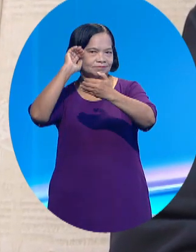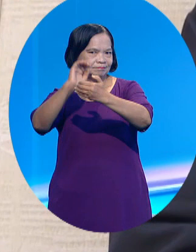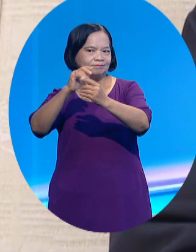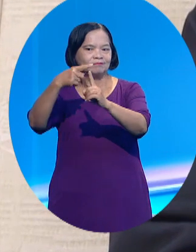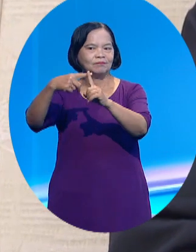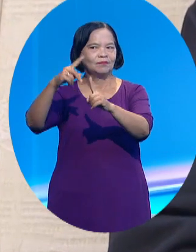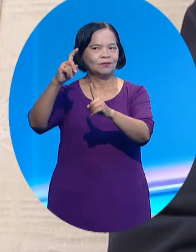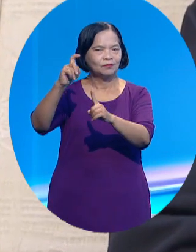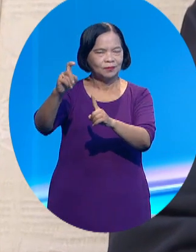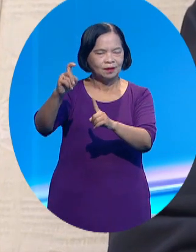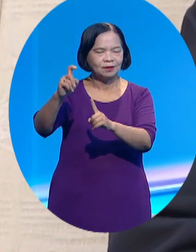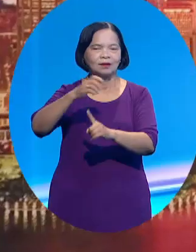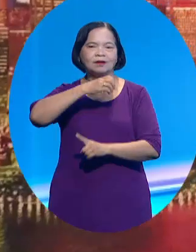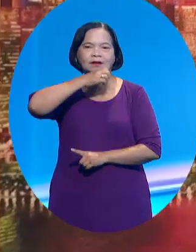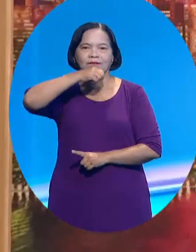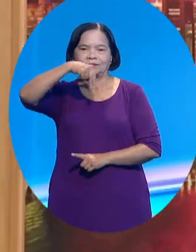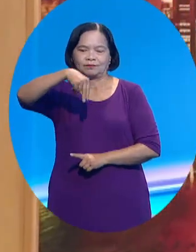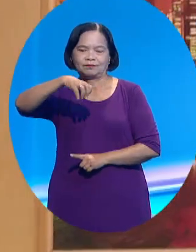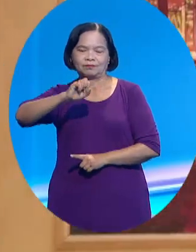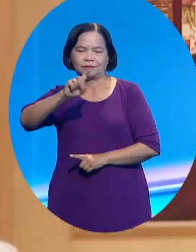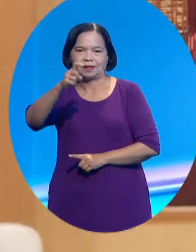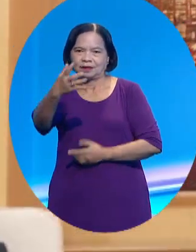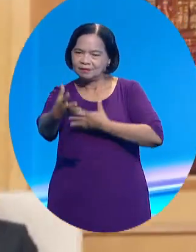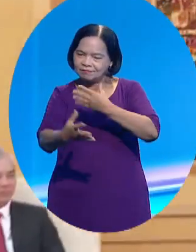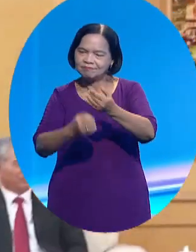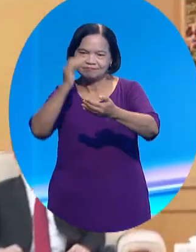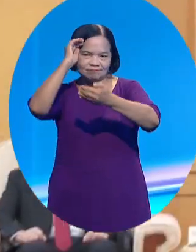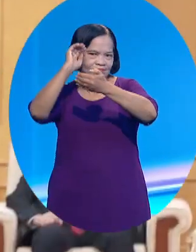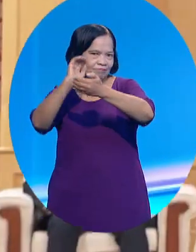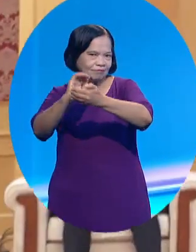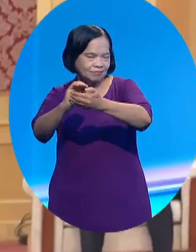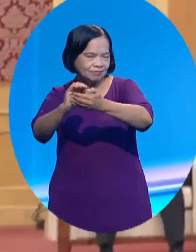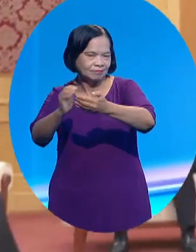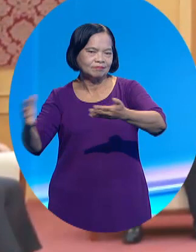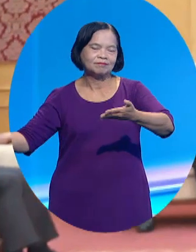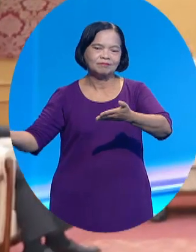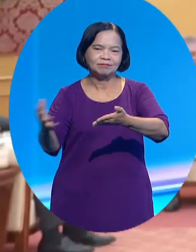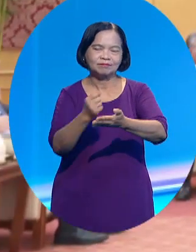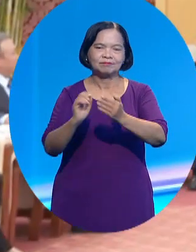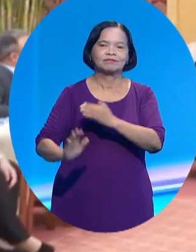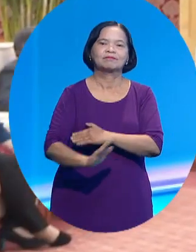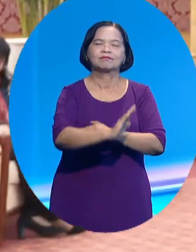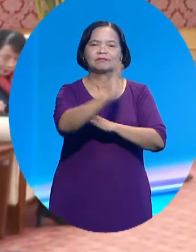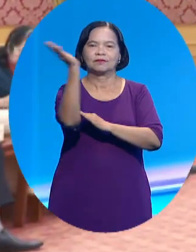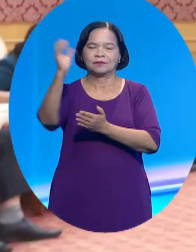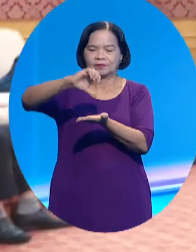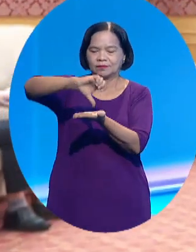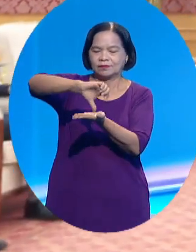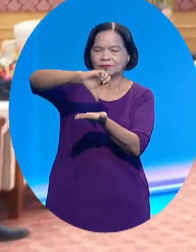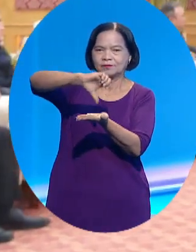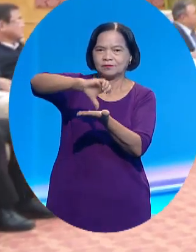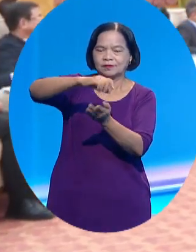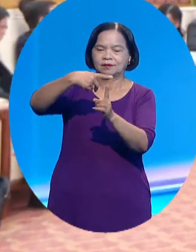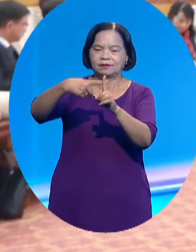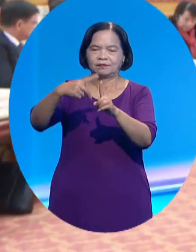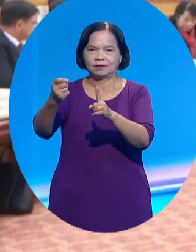Thượng Hải Đồng chí Nguyễn Văn Ninh cũng đã thẳng thắng trao đổi về kinh nghiệm trong quá trình quy hoạch phát triển trung tâm tài chính phố đông việc thu